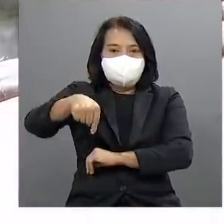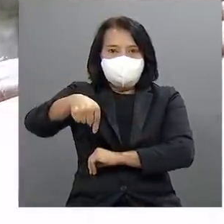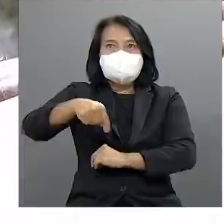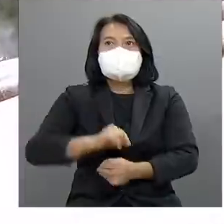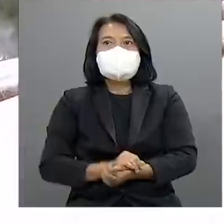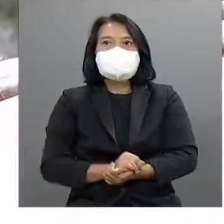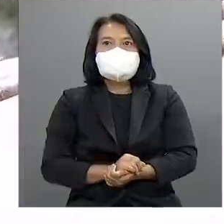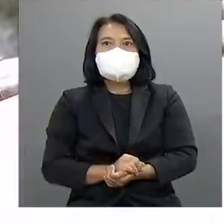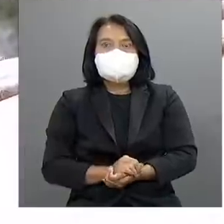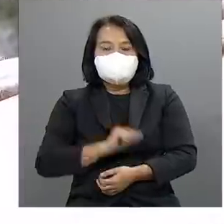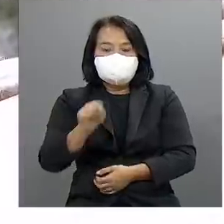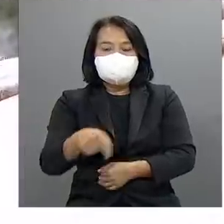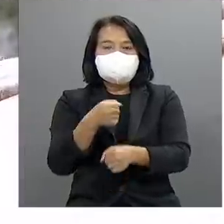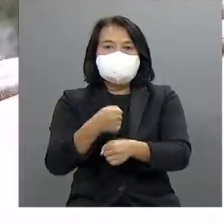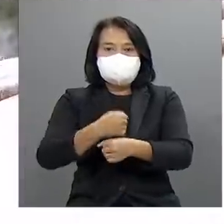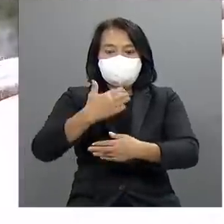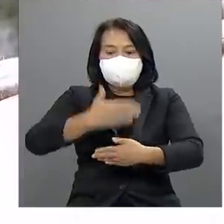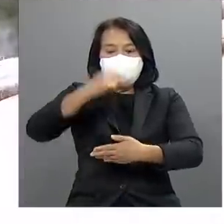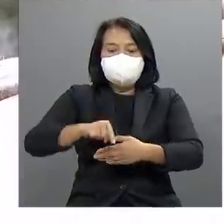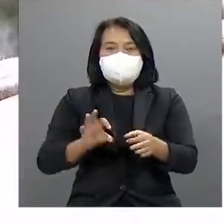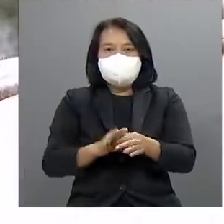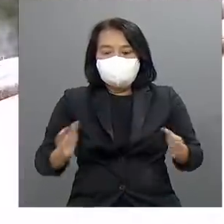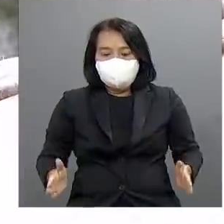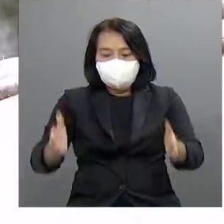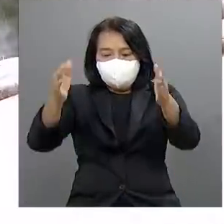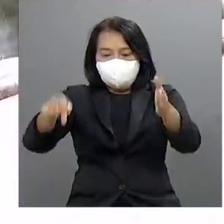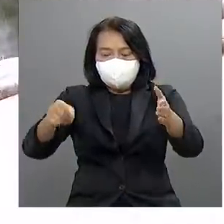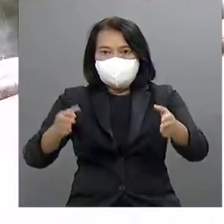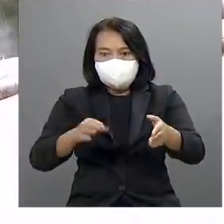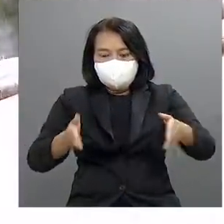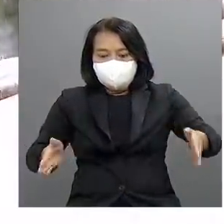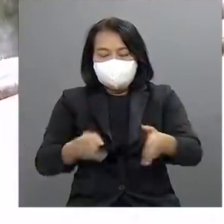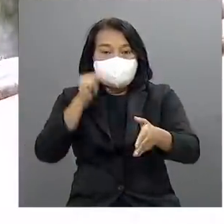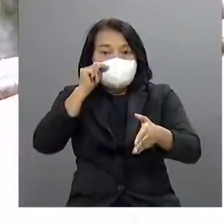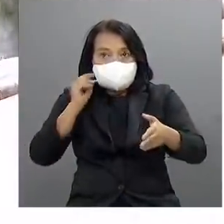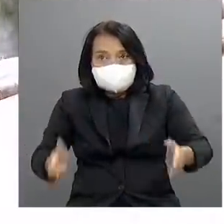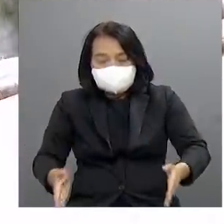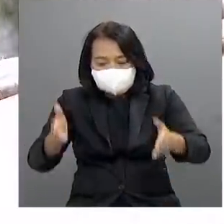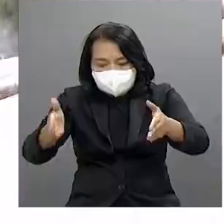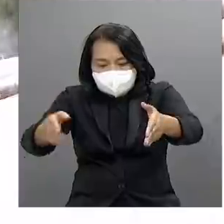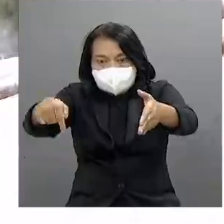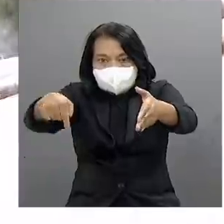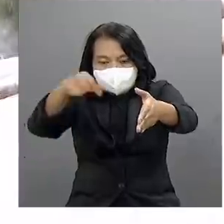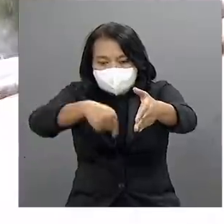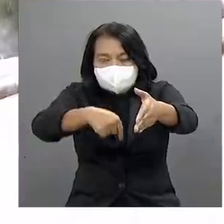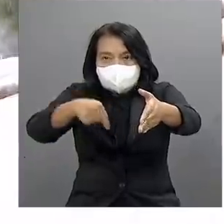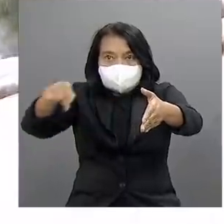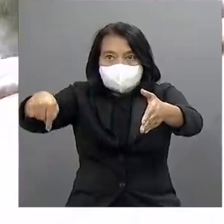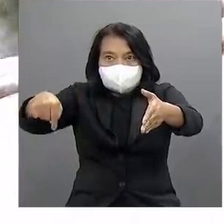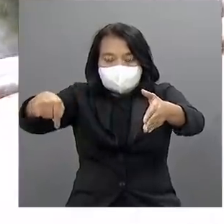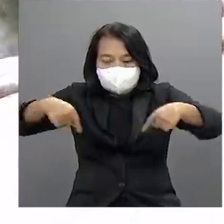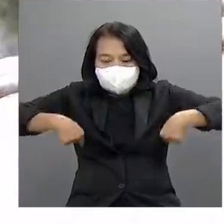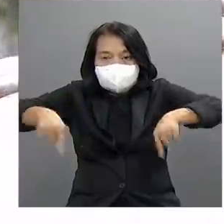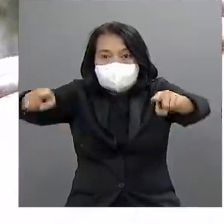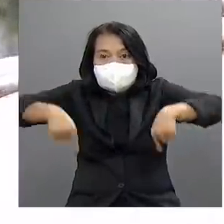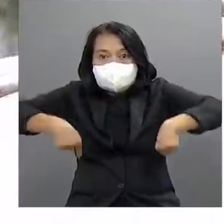ำประตูทำนบกั้นเขื่อนค่ะซึ่งตรงจุดนี้แหละก็ถ้าคุณผู้ชมเห็นเนี่ยสองข้างทางจะเป็นแนวของเขื่อนที่ถูกทิ้งไว้7ปี